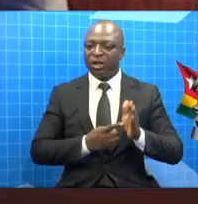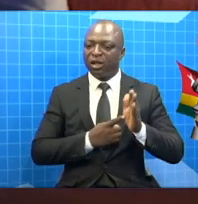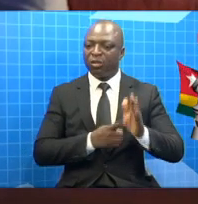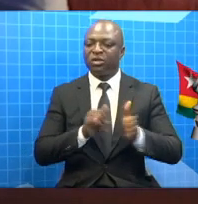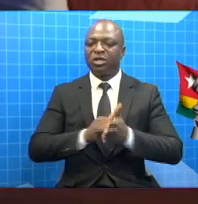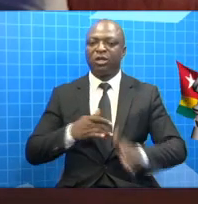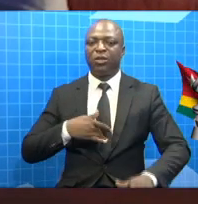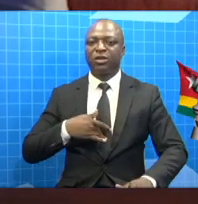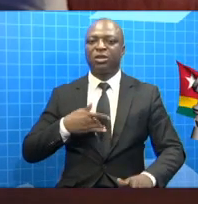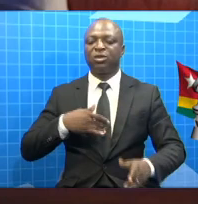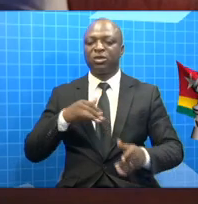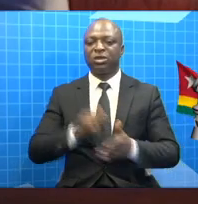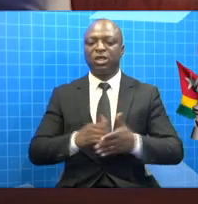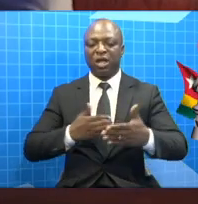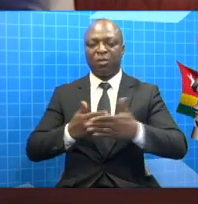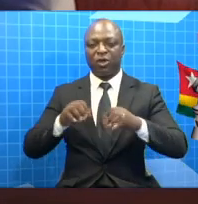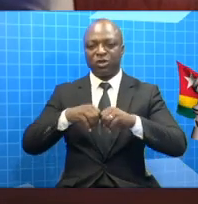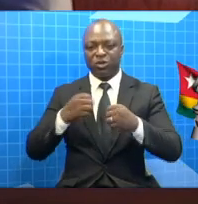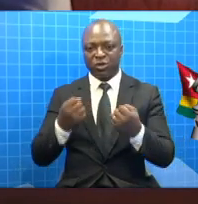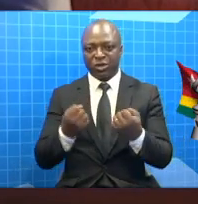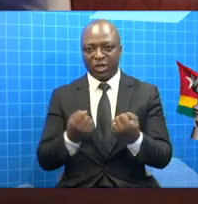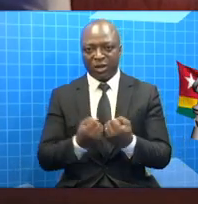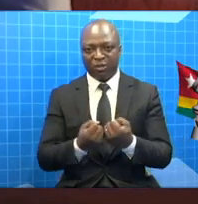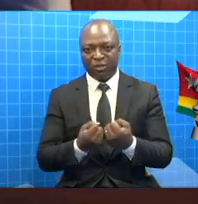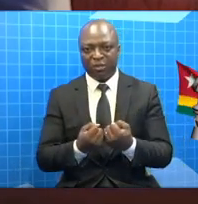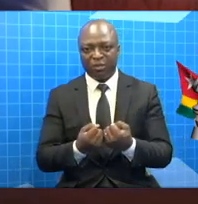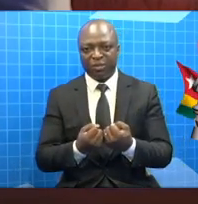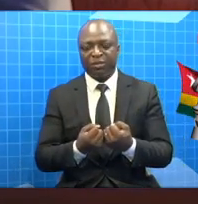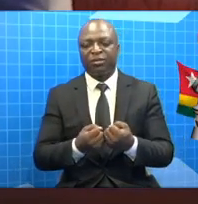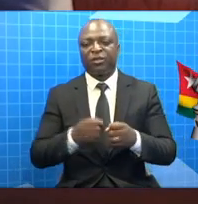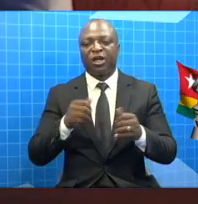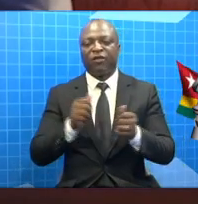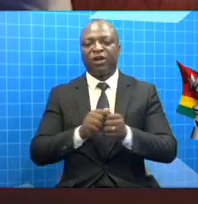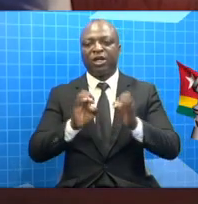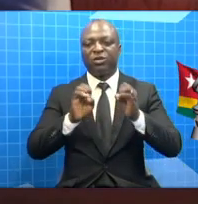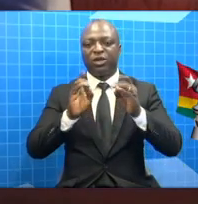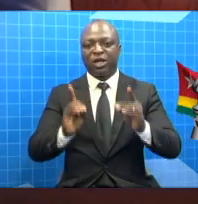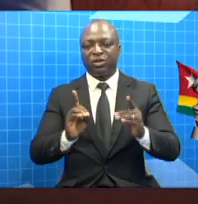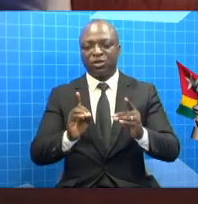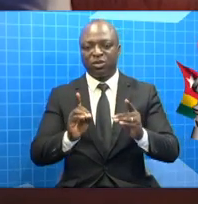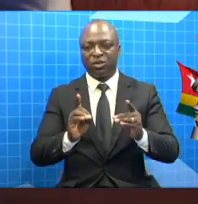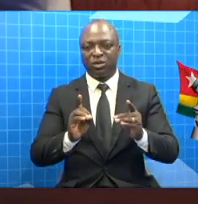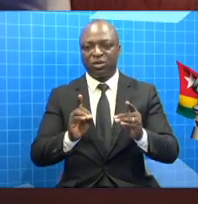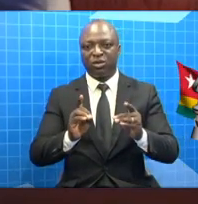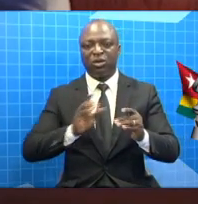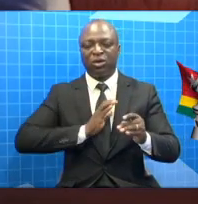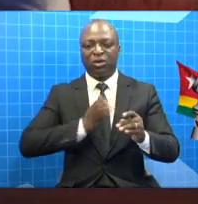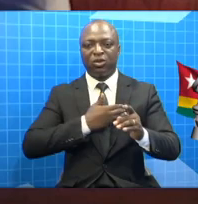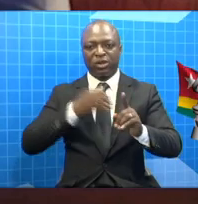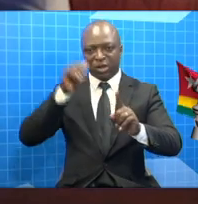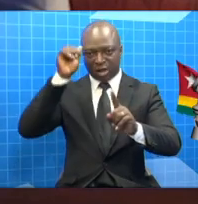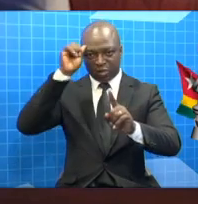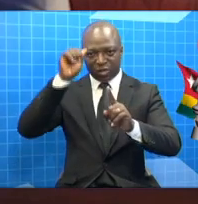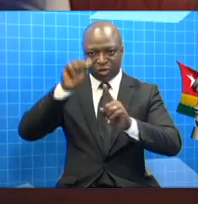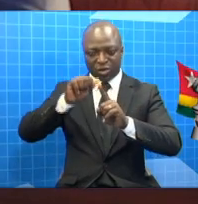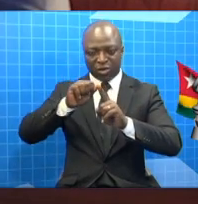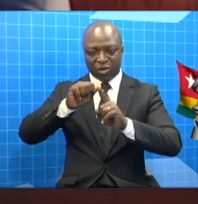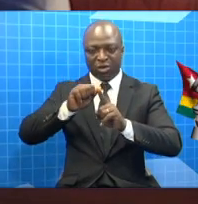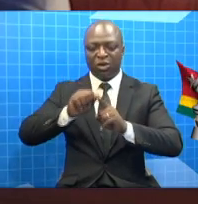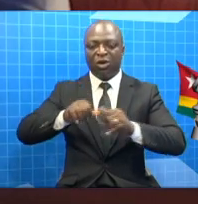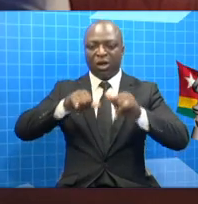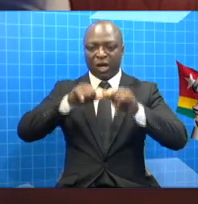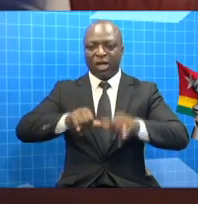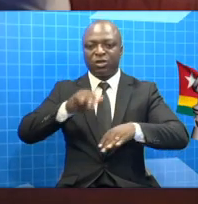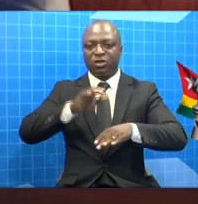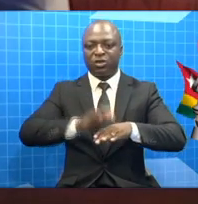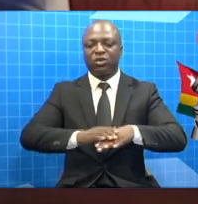pertinence de cette approche sociale. En matière d'éducation, notre ambition repose